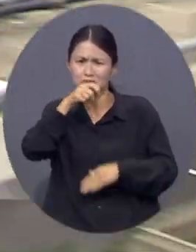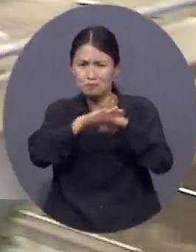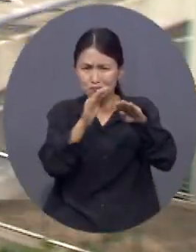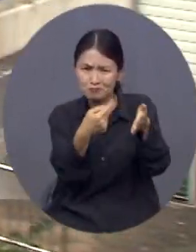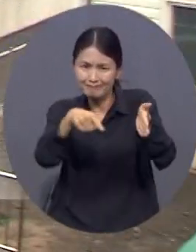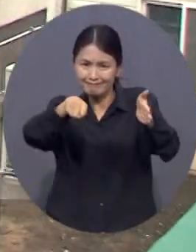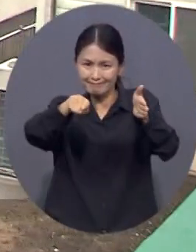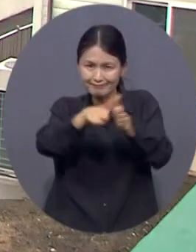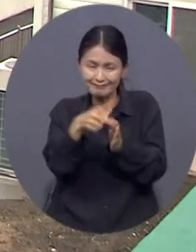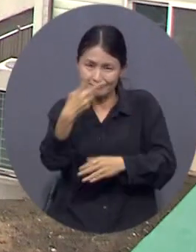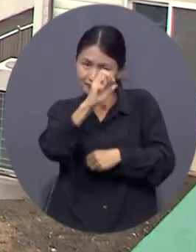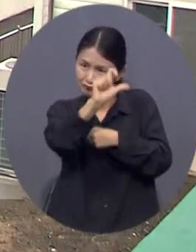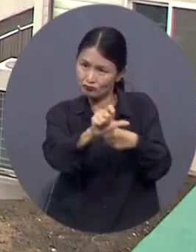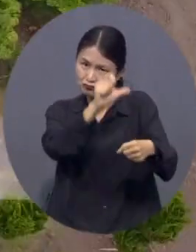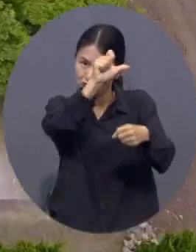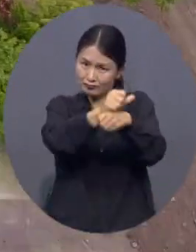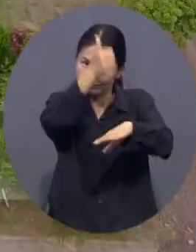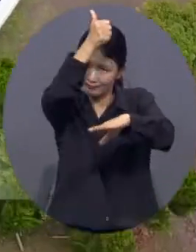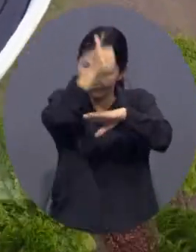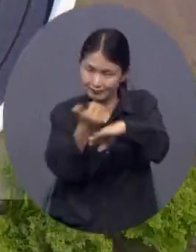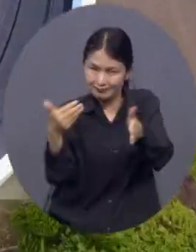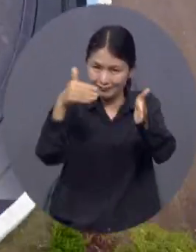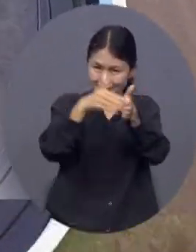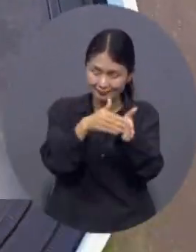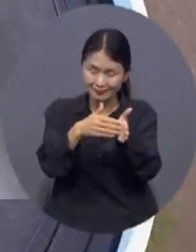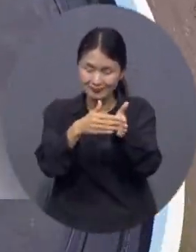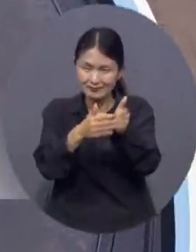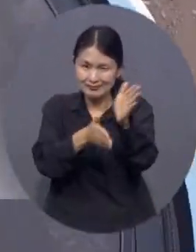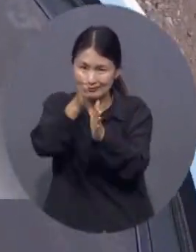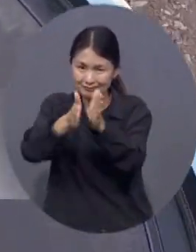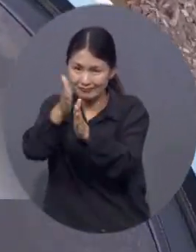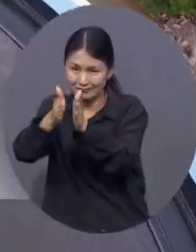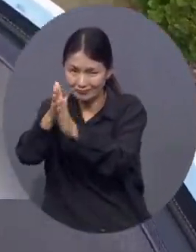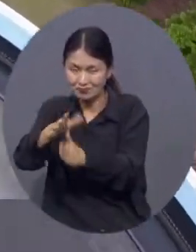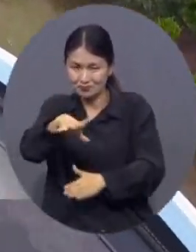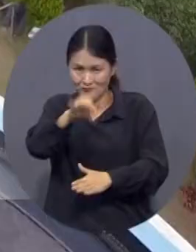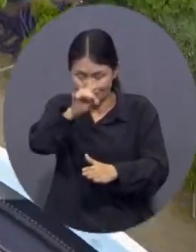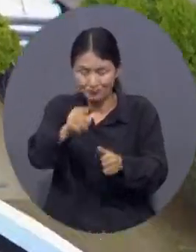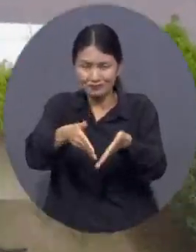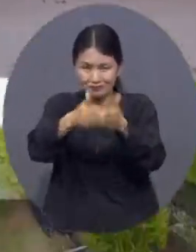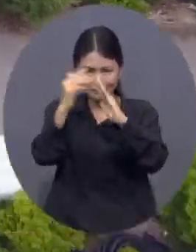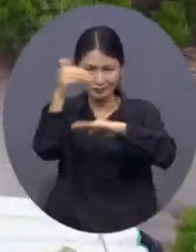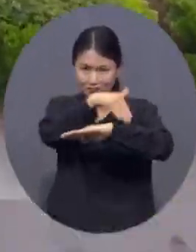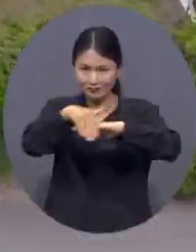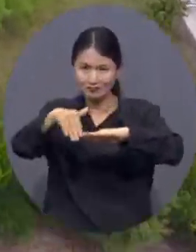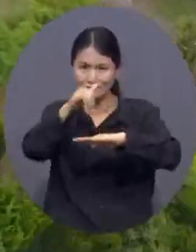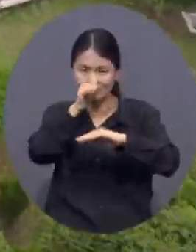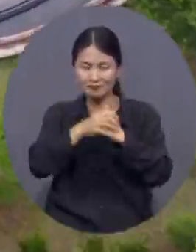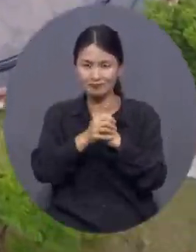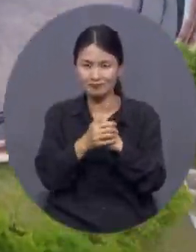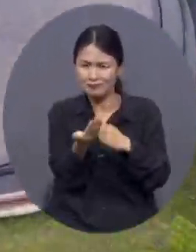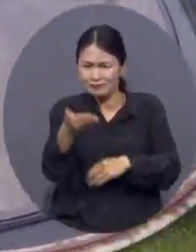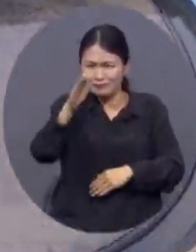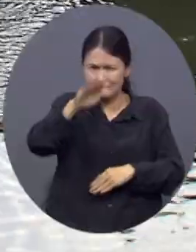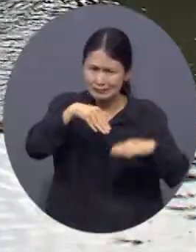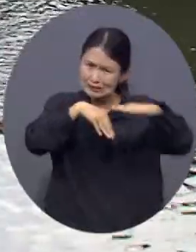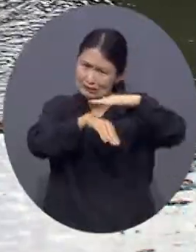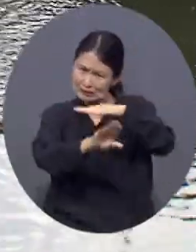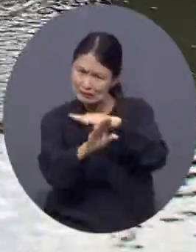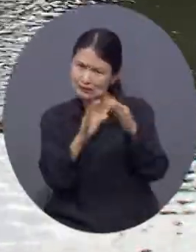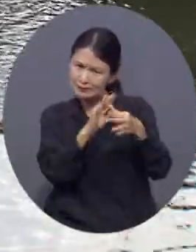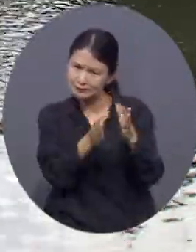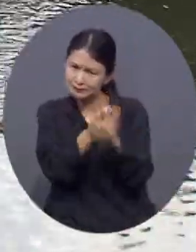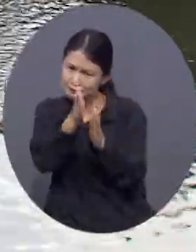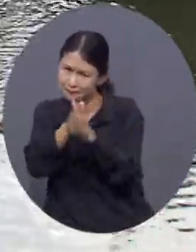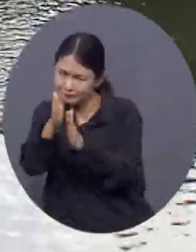위해 2025년 말까지 하수처리 시설을 우선 증설할 계획입니다. 그러나 지하에 관련